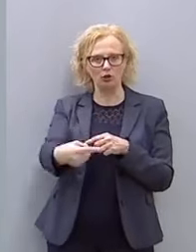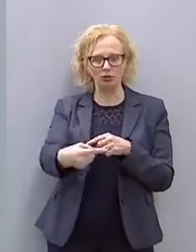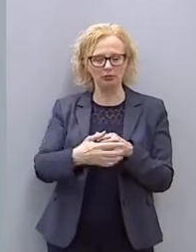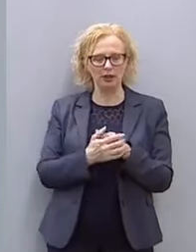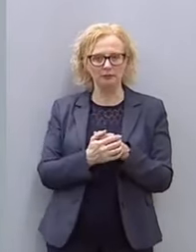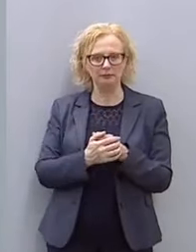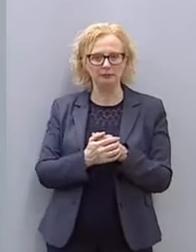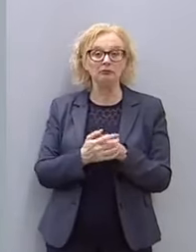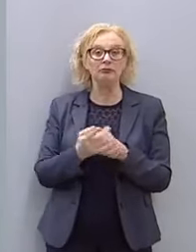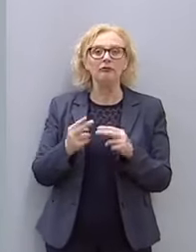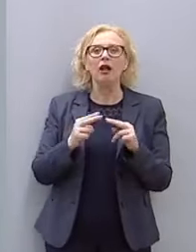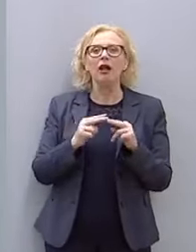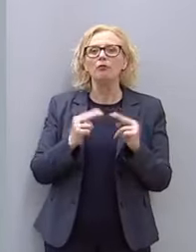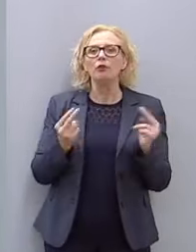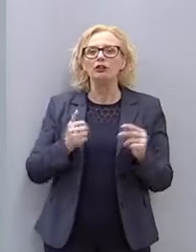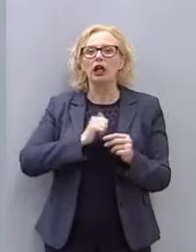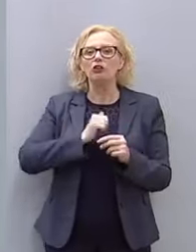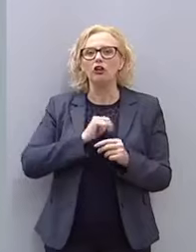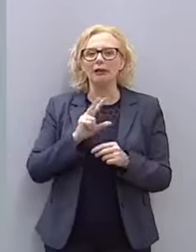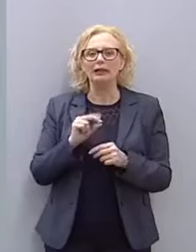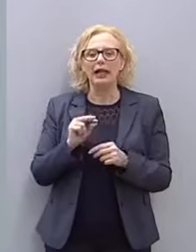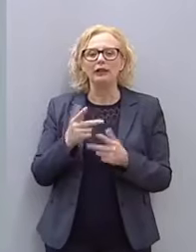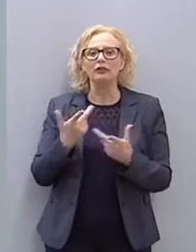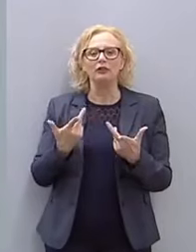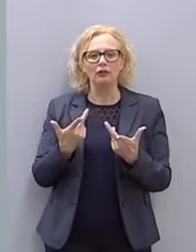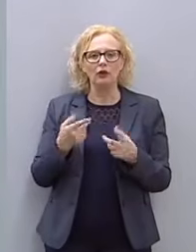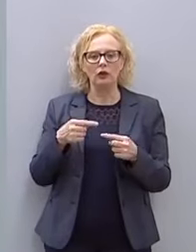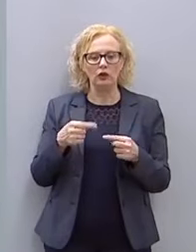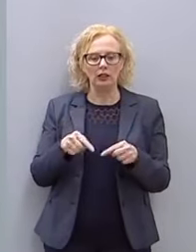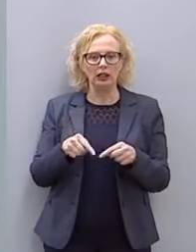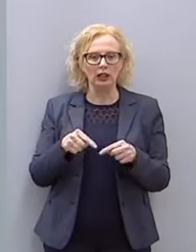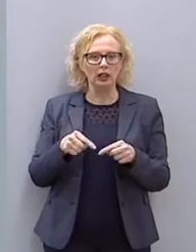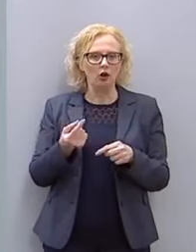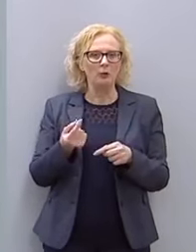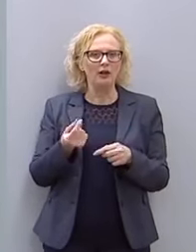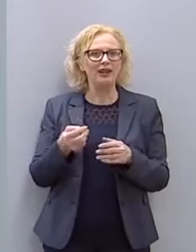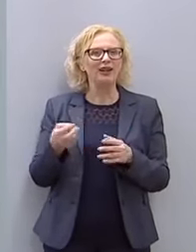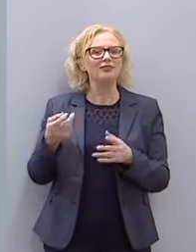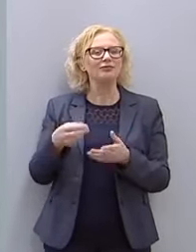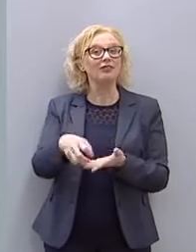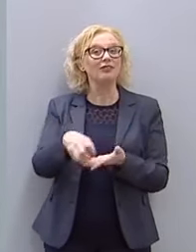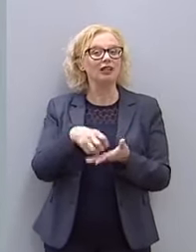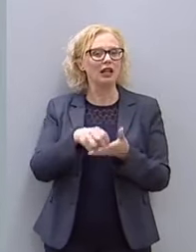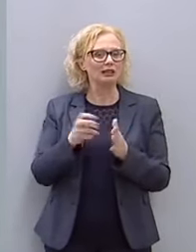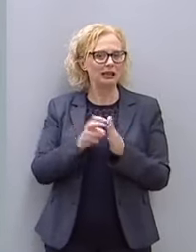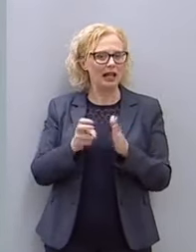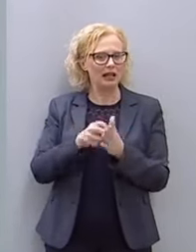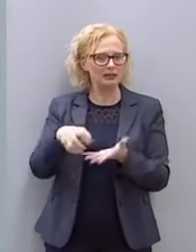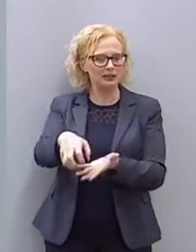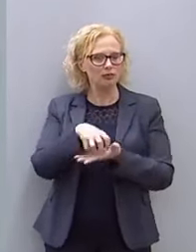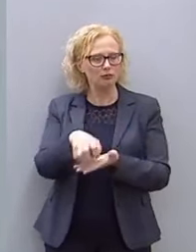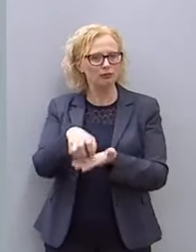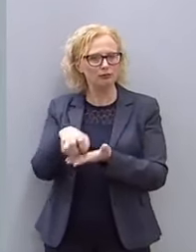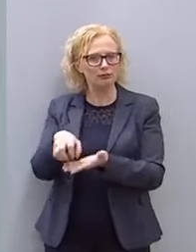per la provincia autonoma di trento che si finanzia con le proprie con le proprie tasse pagate